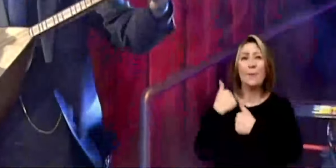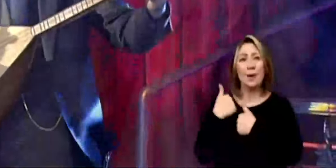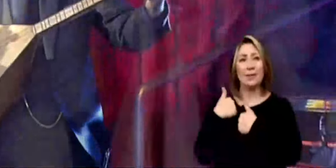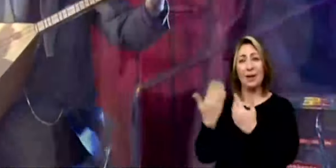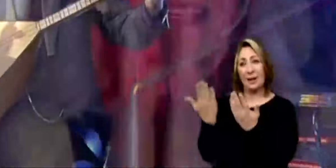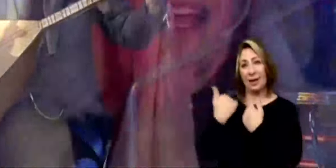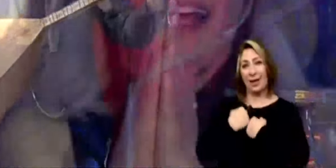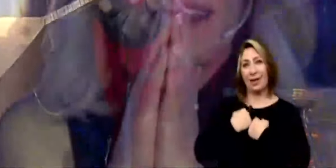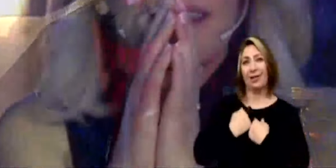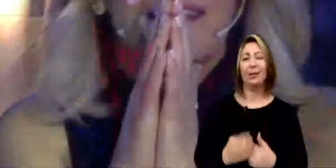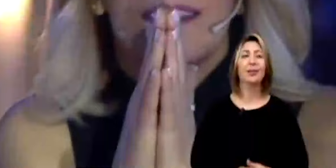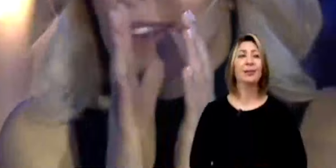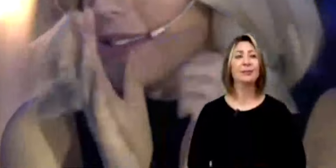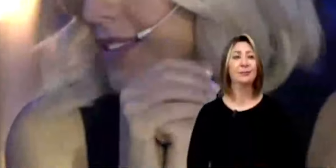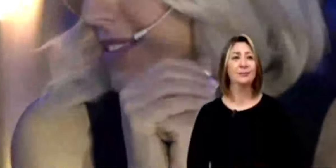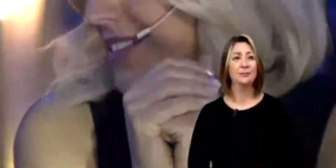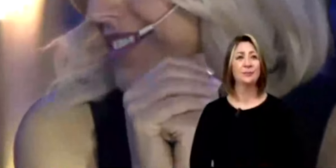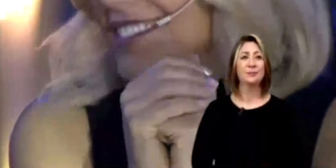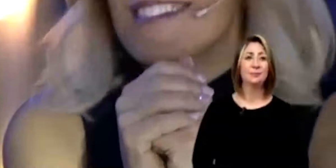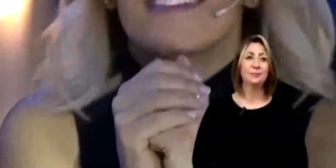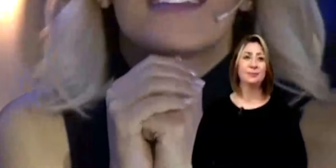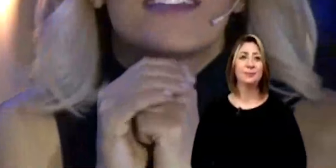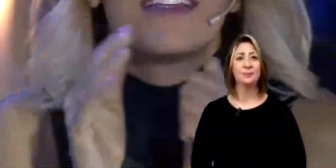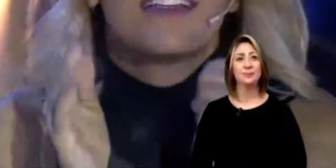yine bana gel.